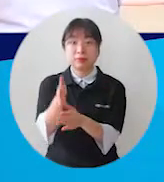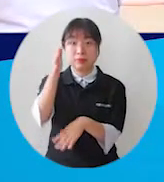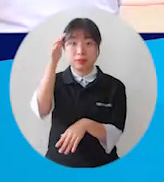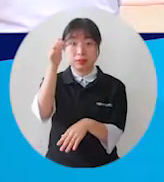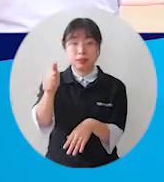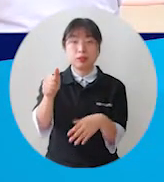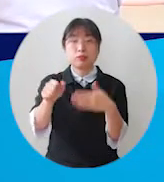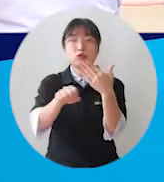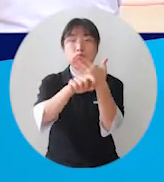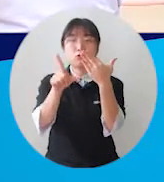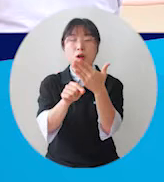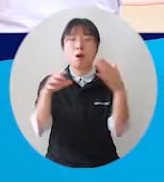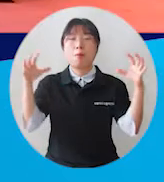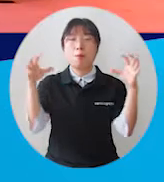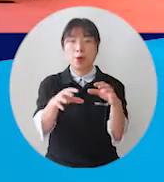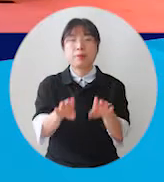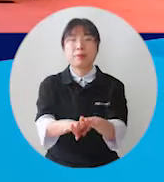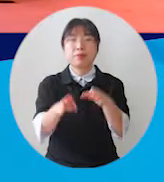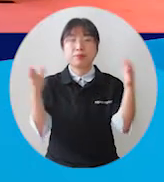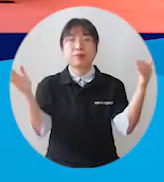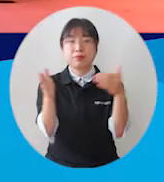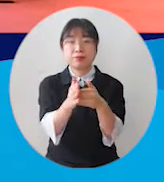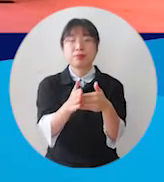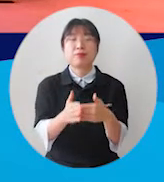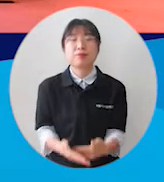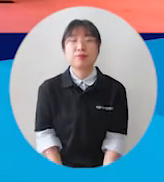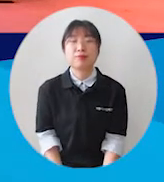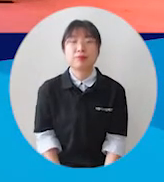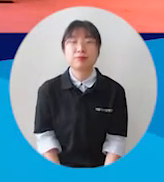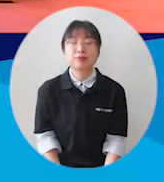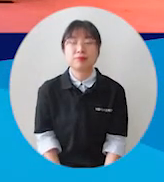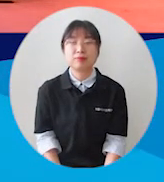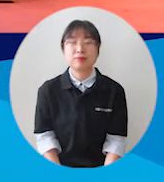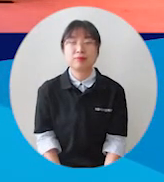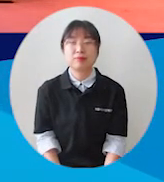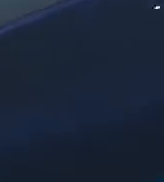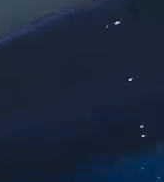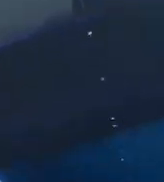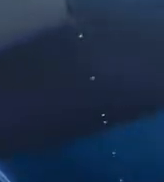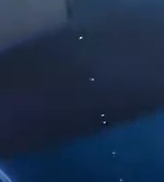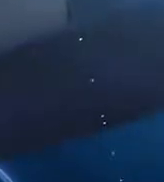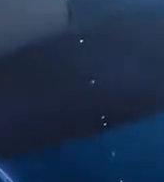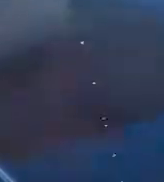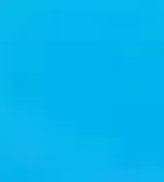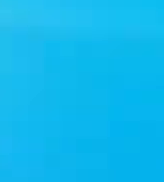김상돈 의왕시장이 비대면으로 진행된 9월 원래 조회에 참석했습니다.